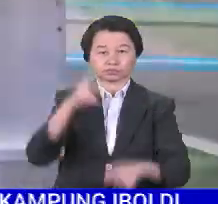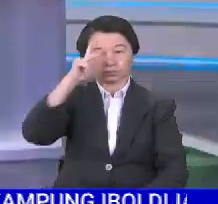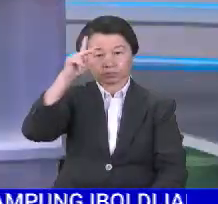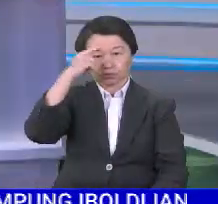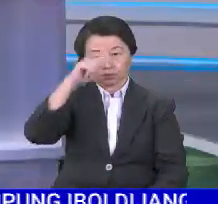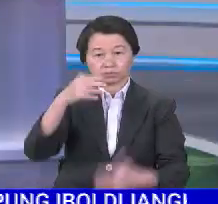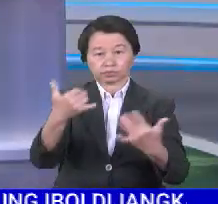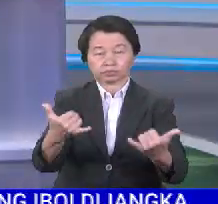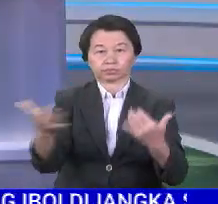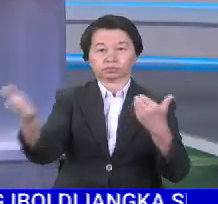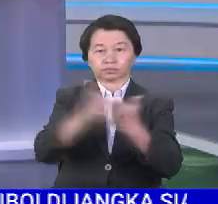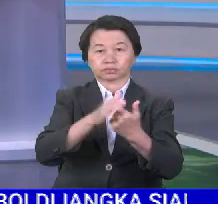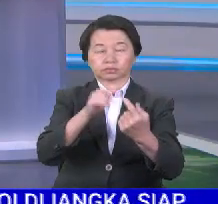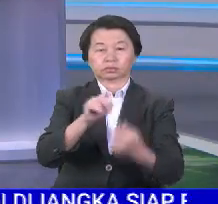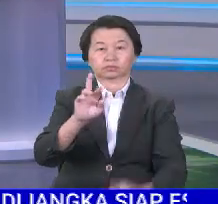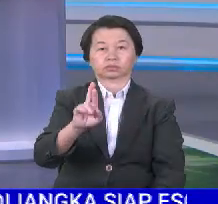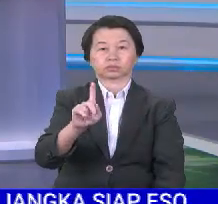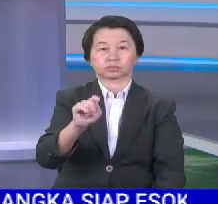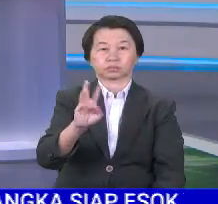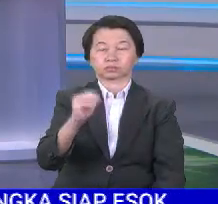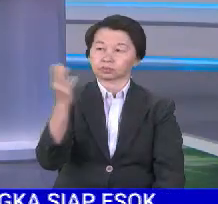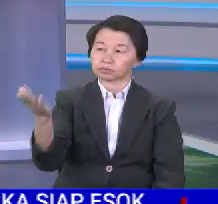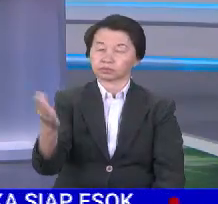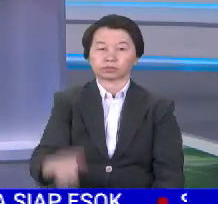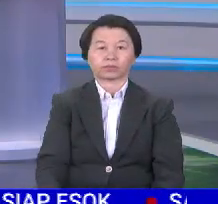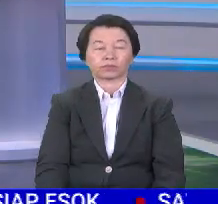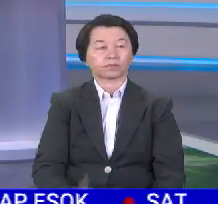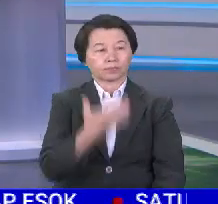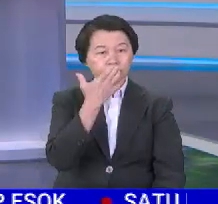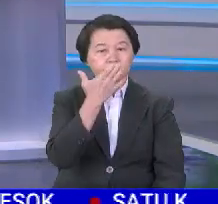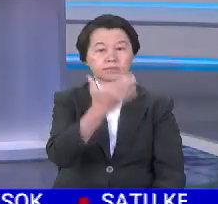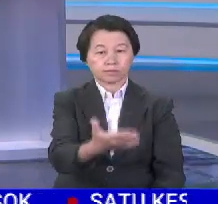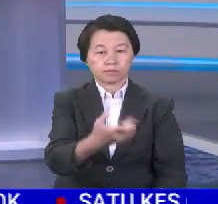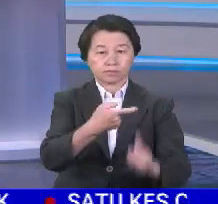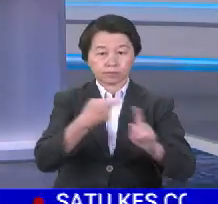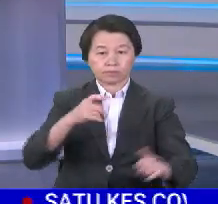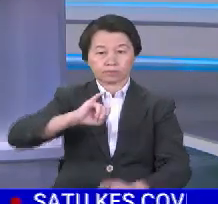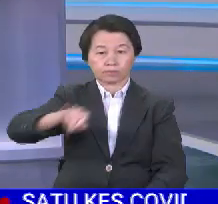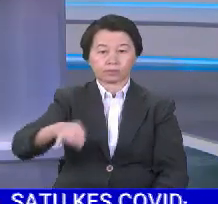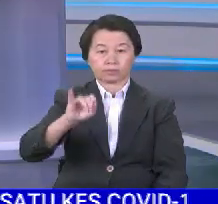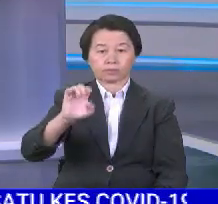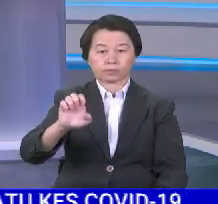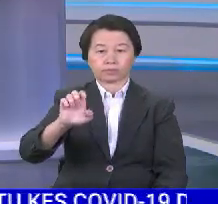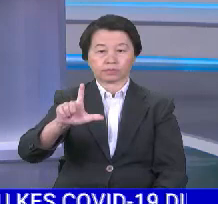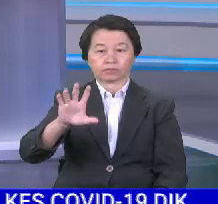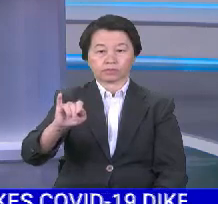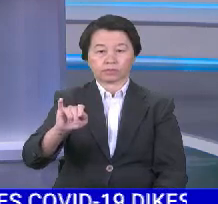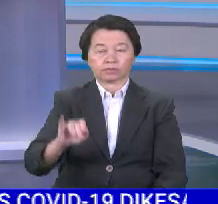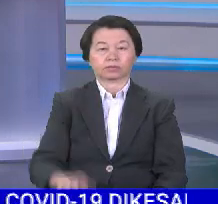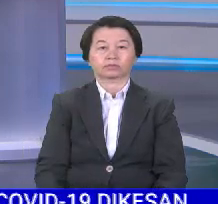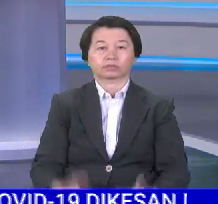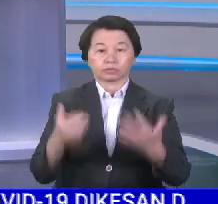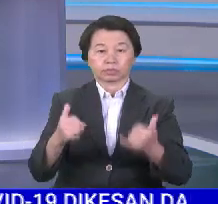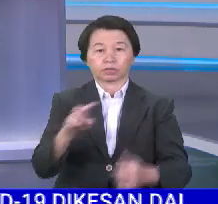Kelantan untuk kali ini. Kembali ke Angkasa Puri. Baik, terima kasih Alia dengan perkembangan dari Jeli Kelantan. Beralih pula ke